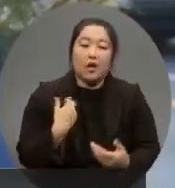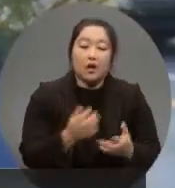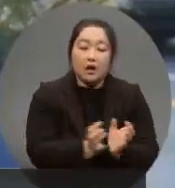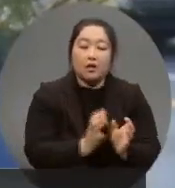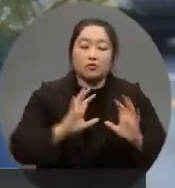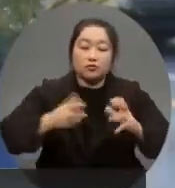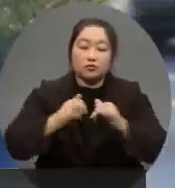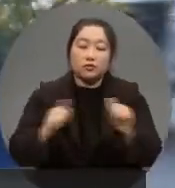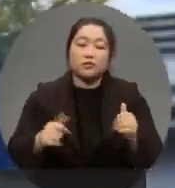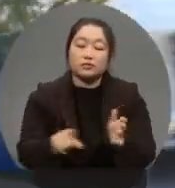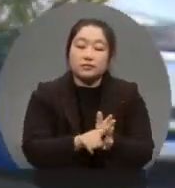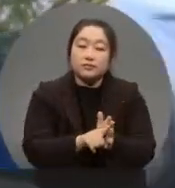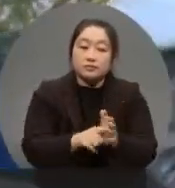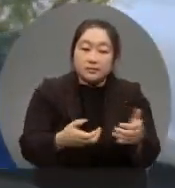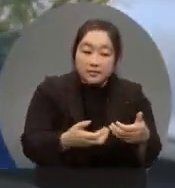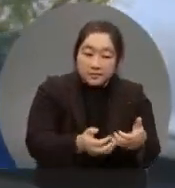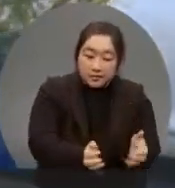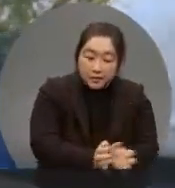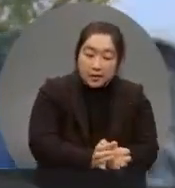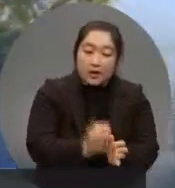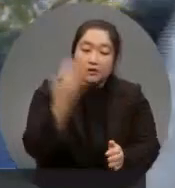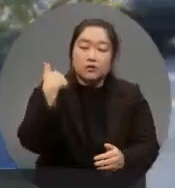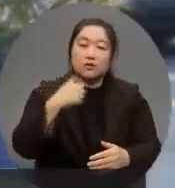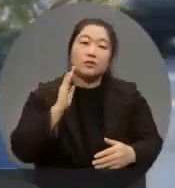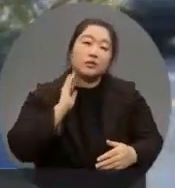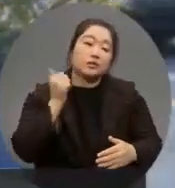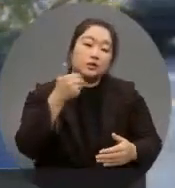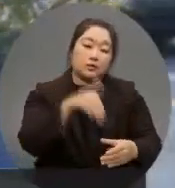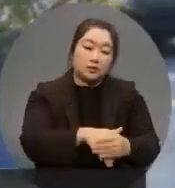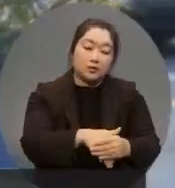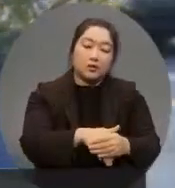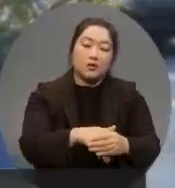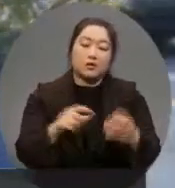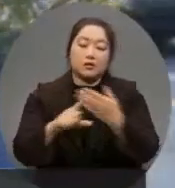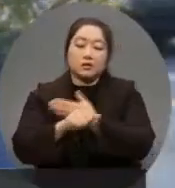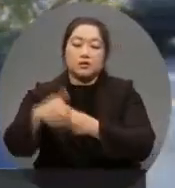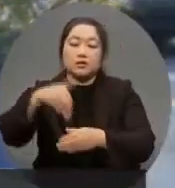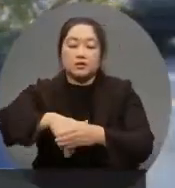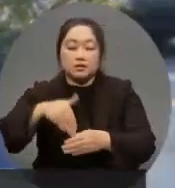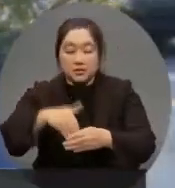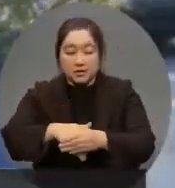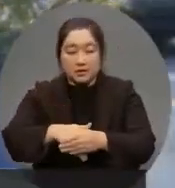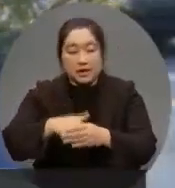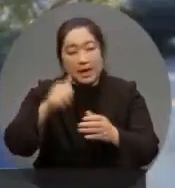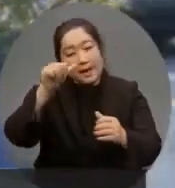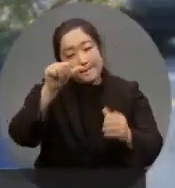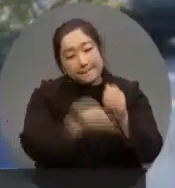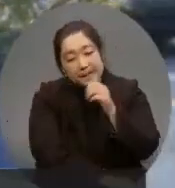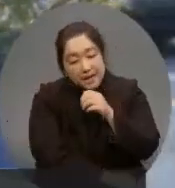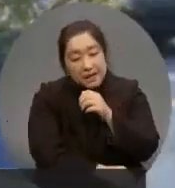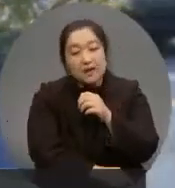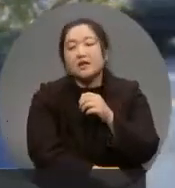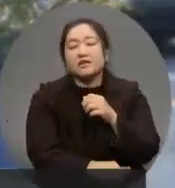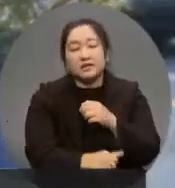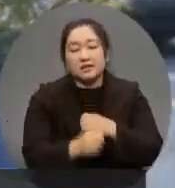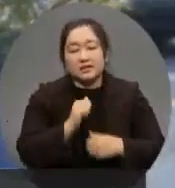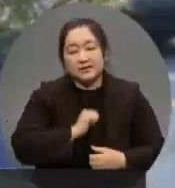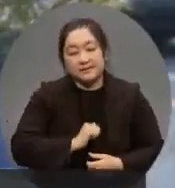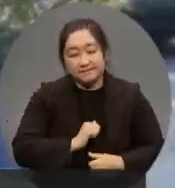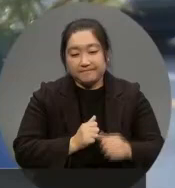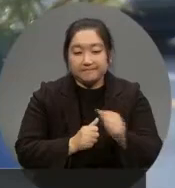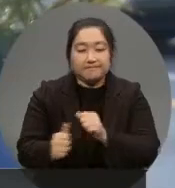그리고 국민으로부터 신뢰받는 정당으로서 정말 지난 대선과 지방선거에서의